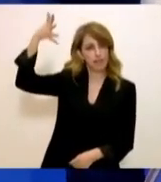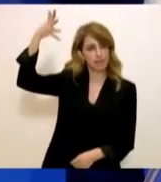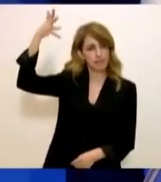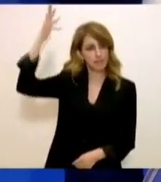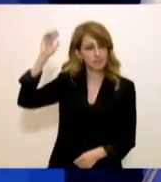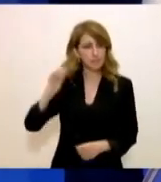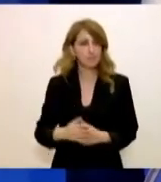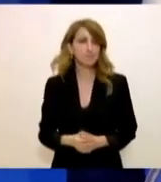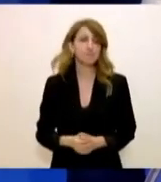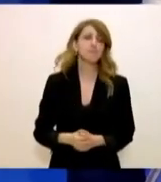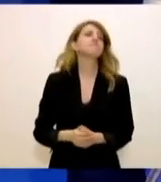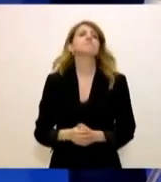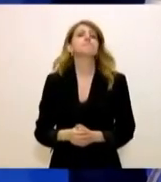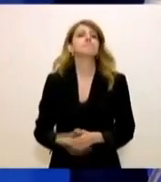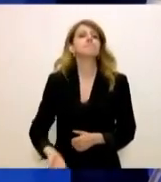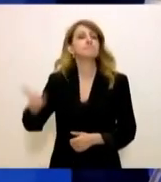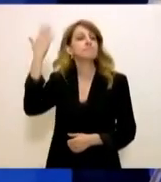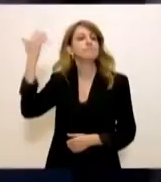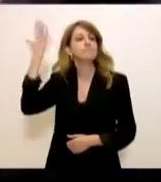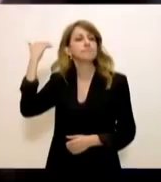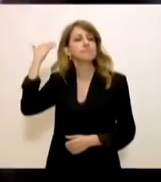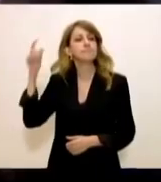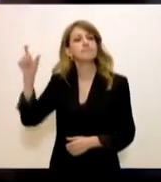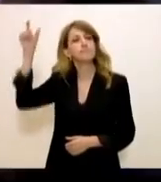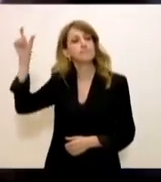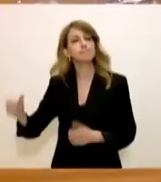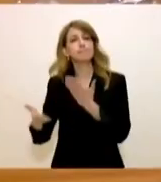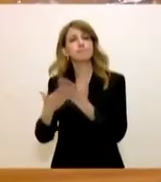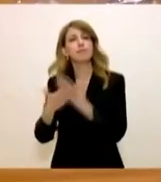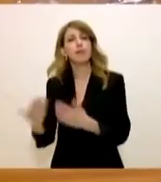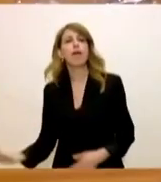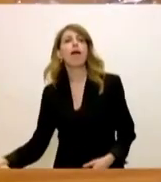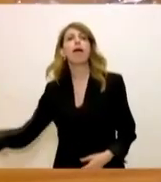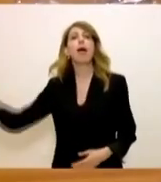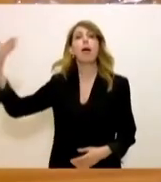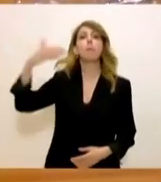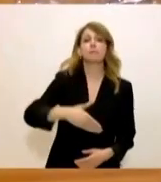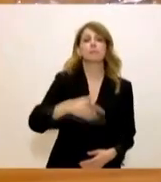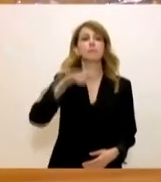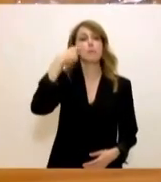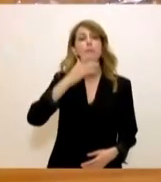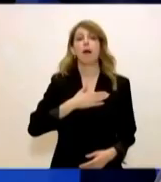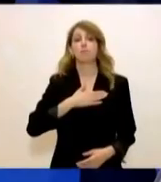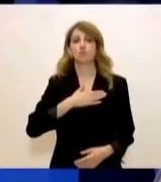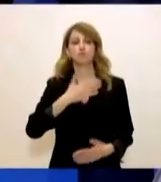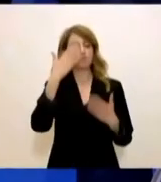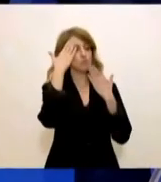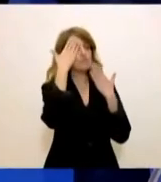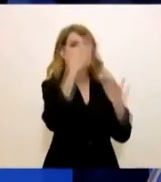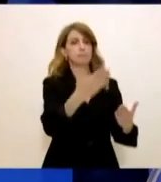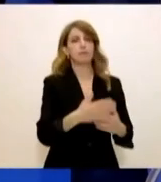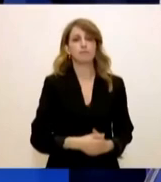μητσοτάκης εμπιστεύτηκε και τίμησε μία ρογδάκη τη μητέρα μου την αείμνηστη κούλα